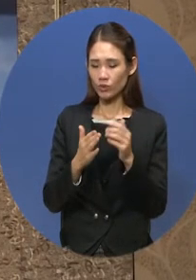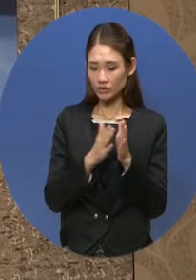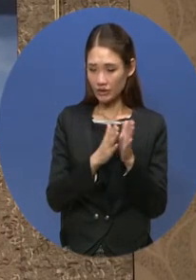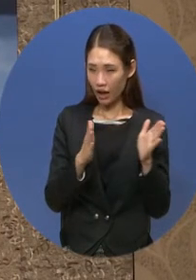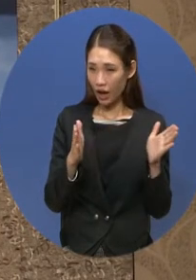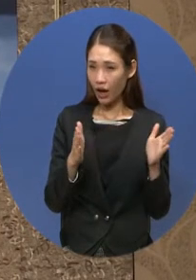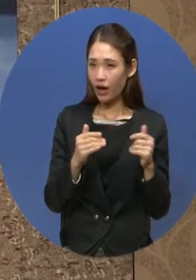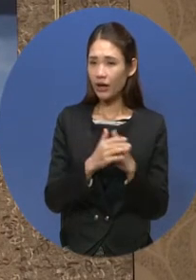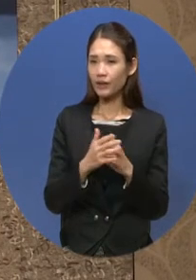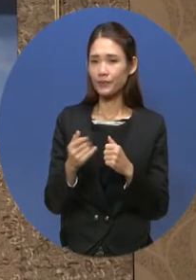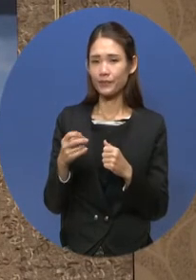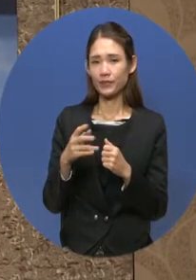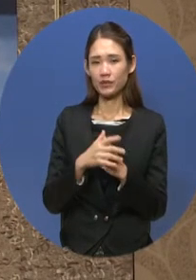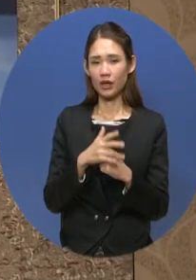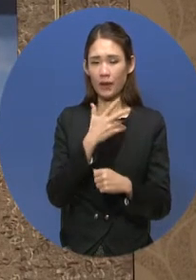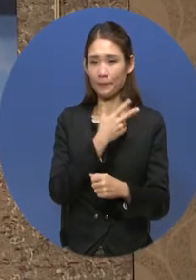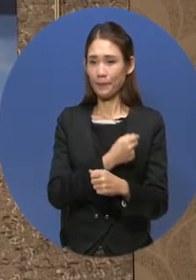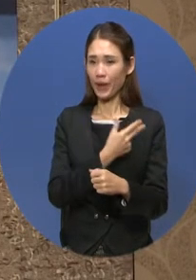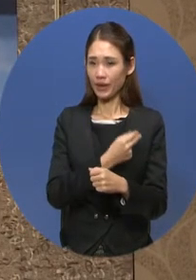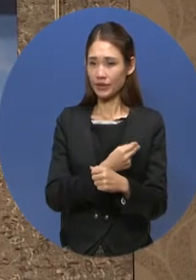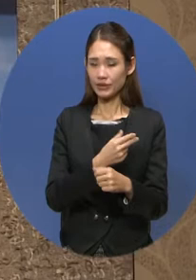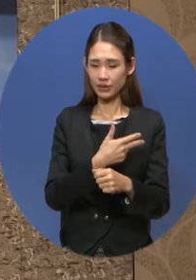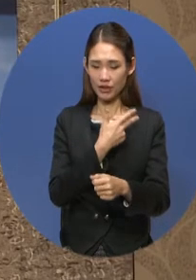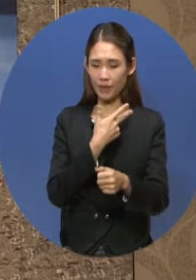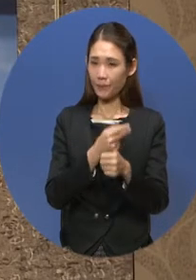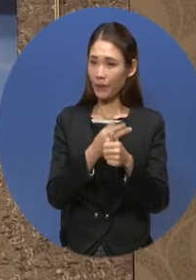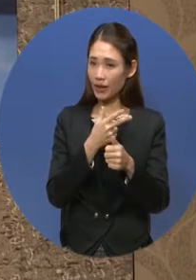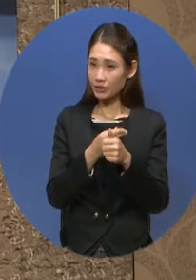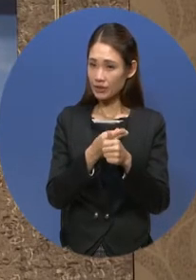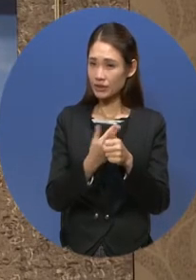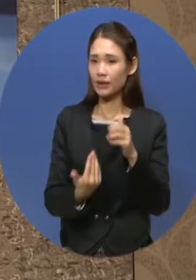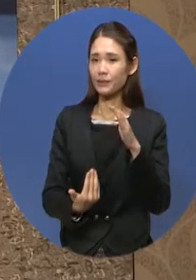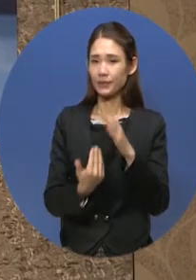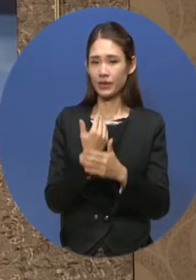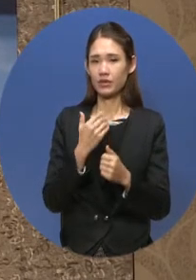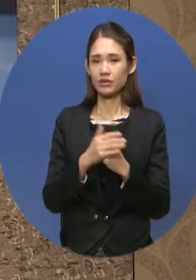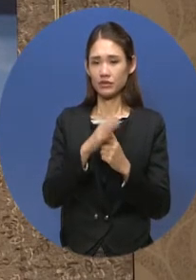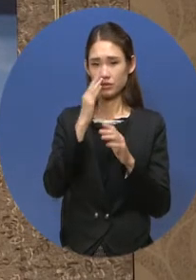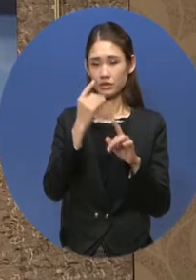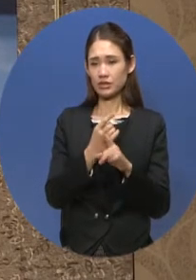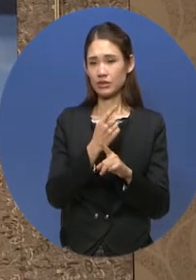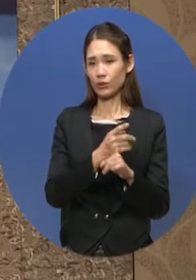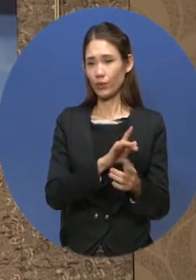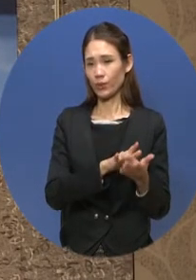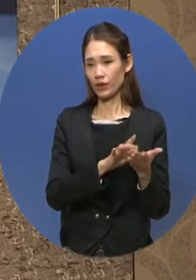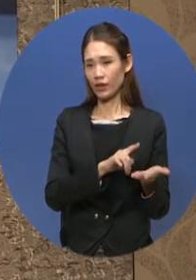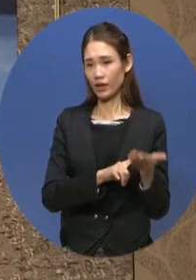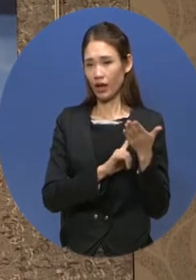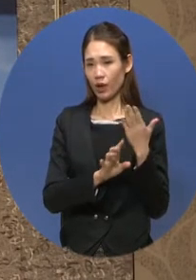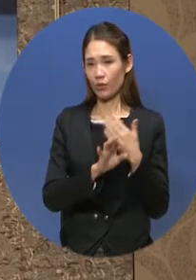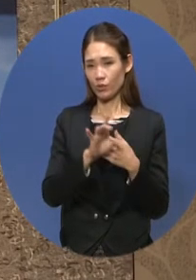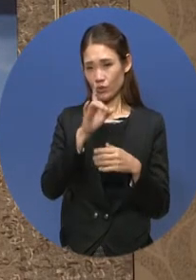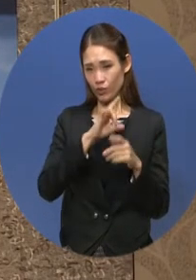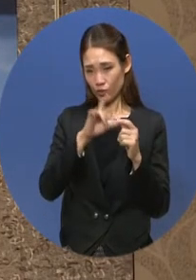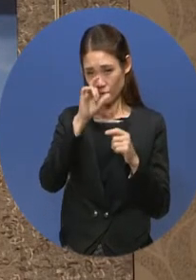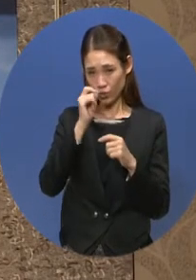네. 그러면 이제 조금 백신이 이제 나오고 그러다 네. 치료제가 나오면 이제 좋아지긴 하겠지만 네.